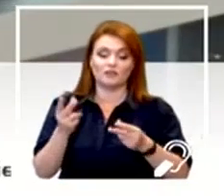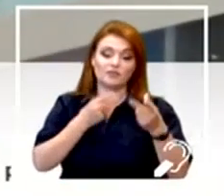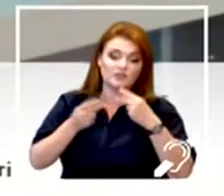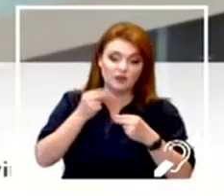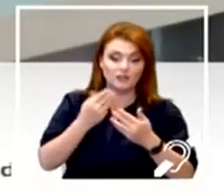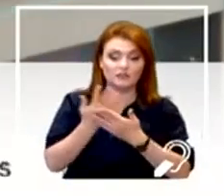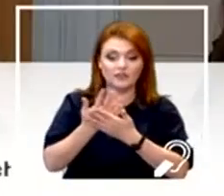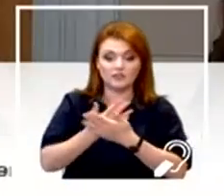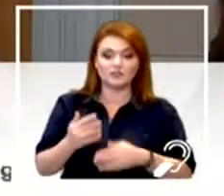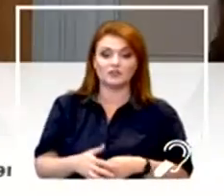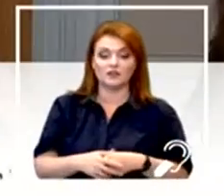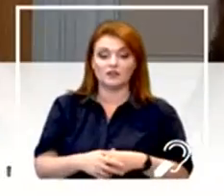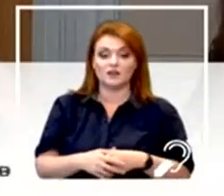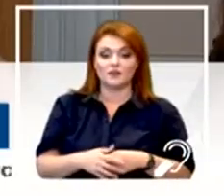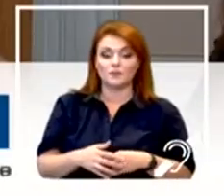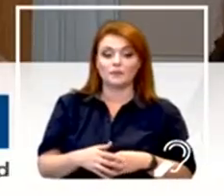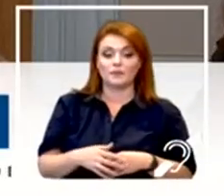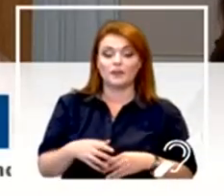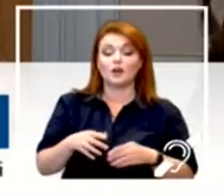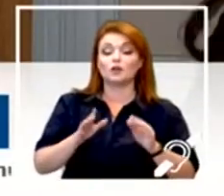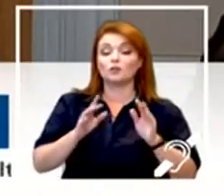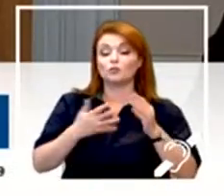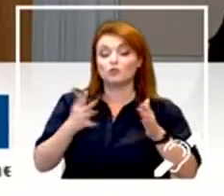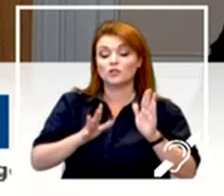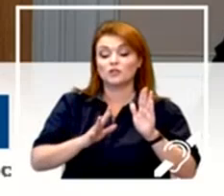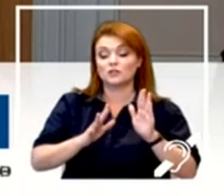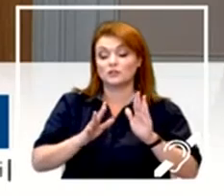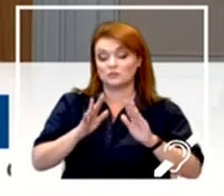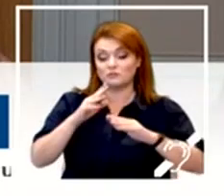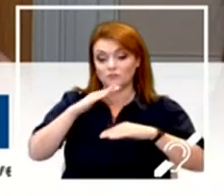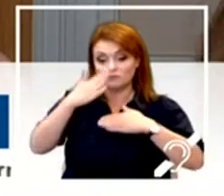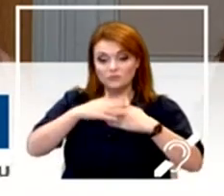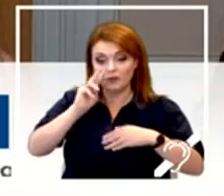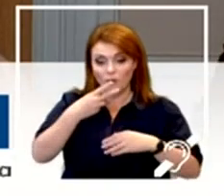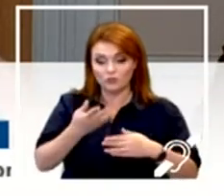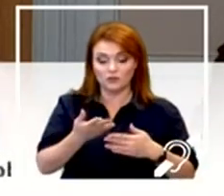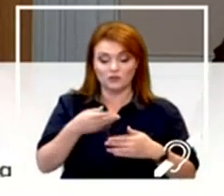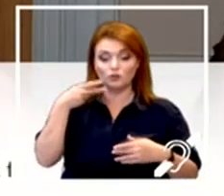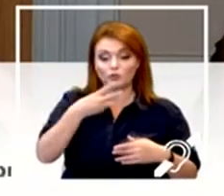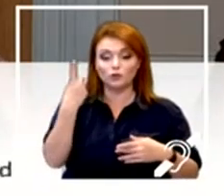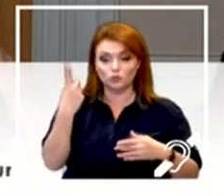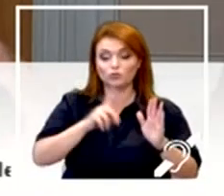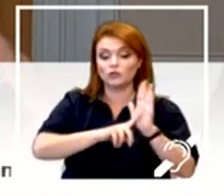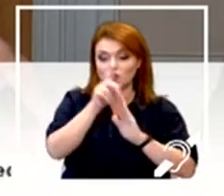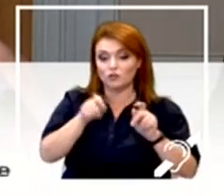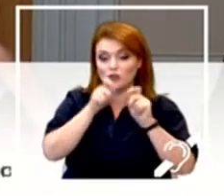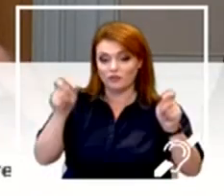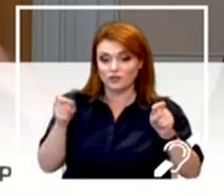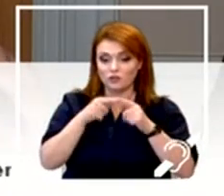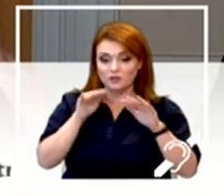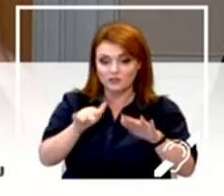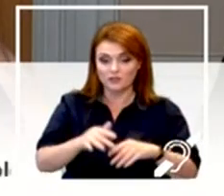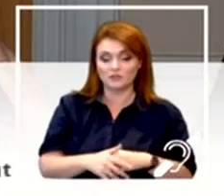că în 6 octombrie 2022 a fost expediată cauza în judecată și la un an de zile observăm că